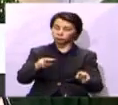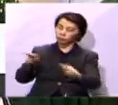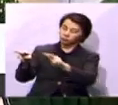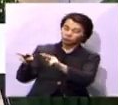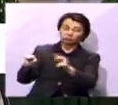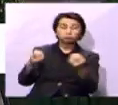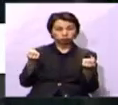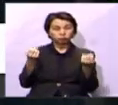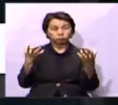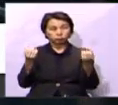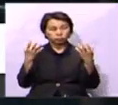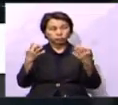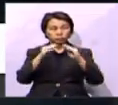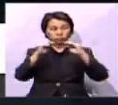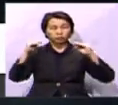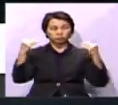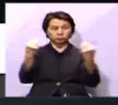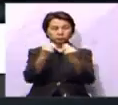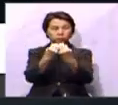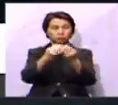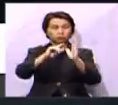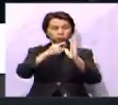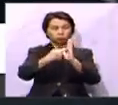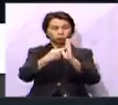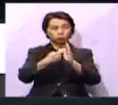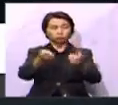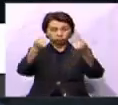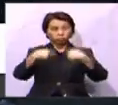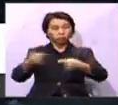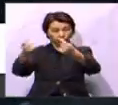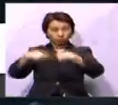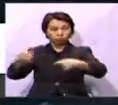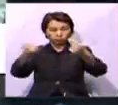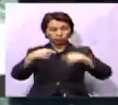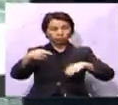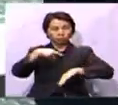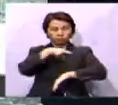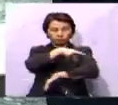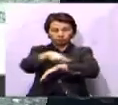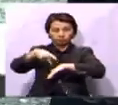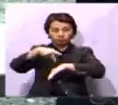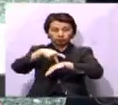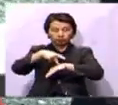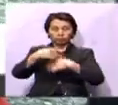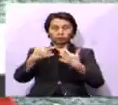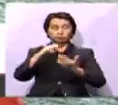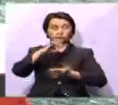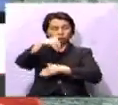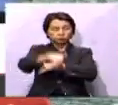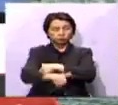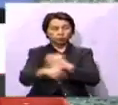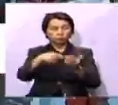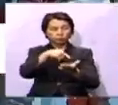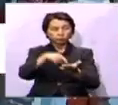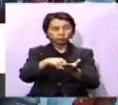ramai masyarakat yang mula memenuhi padang ini, di mana pada malam ini pengisian di antara pengisian